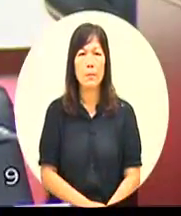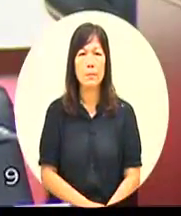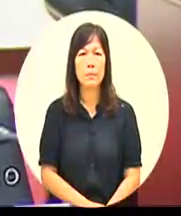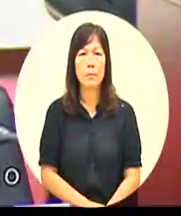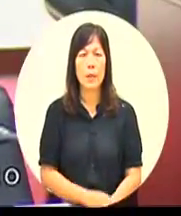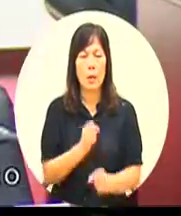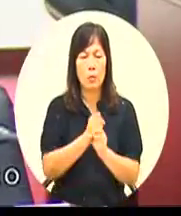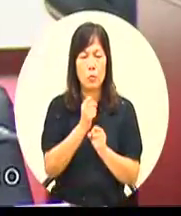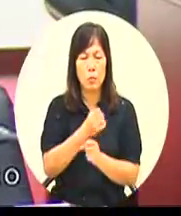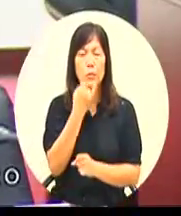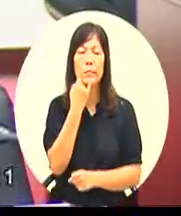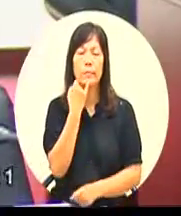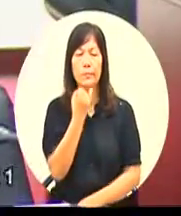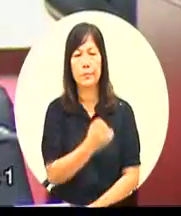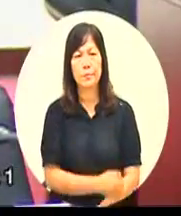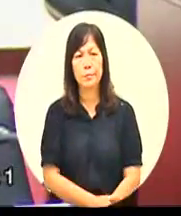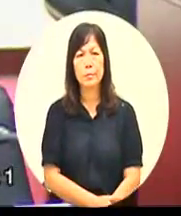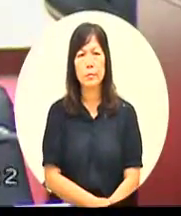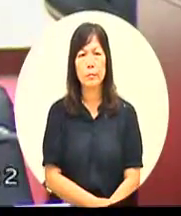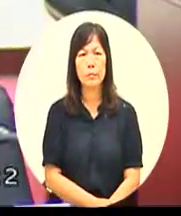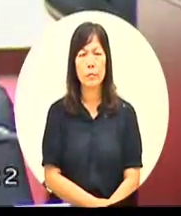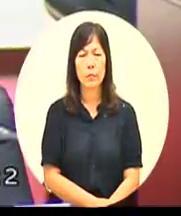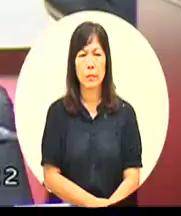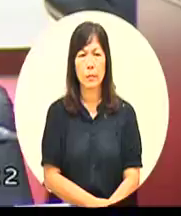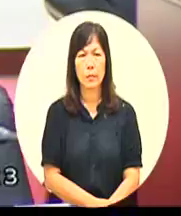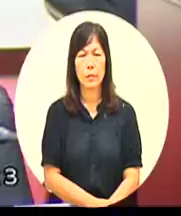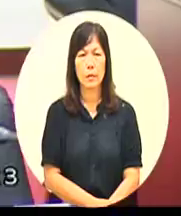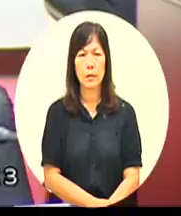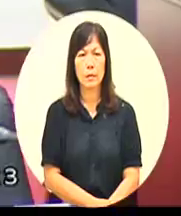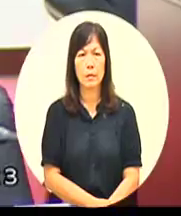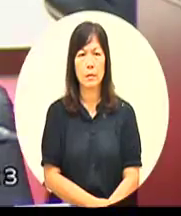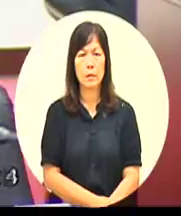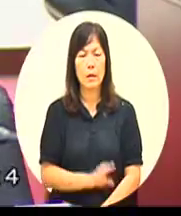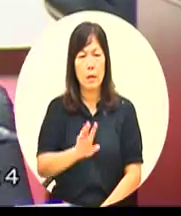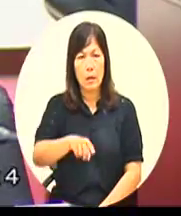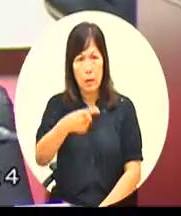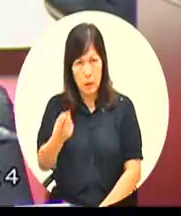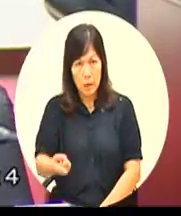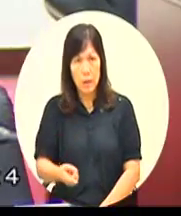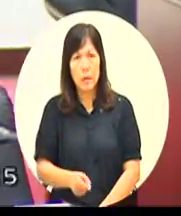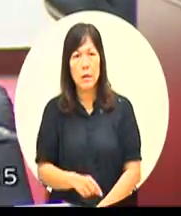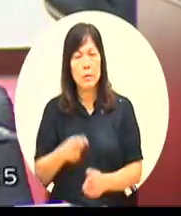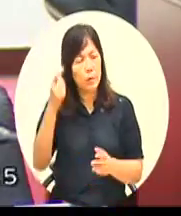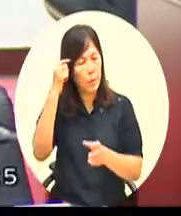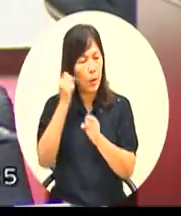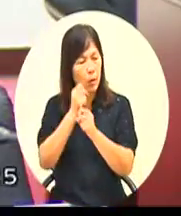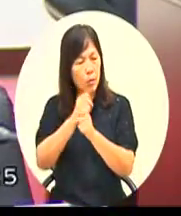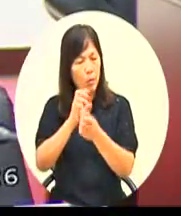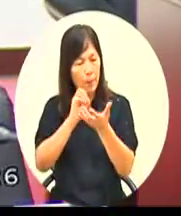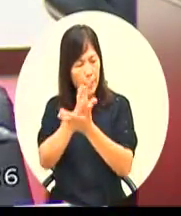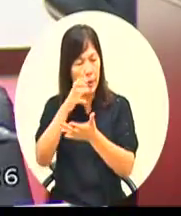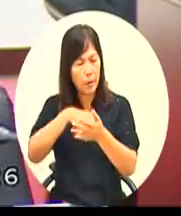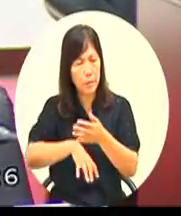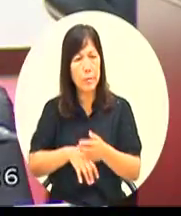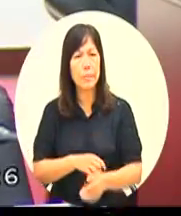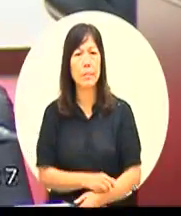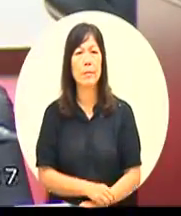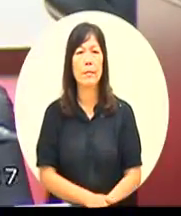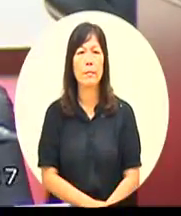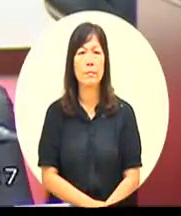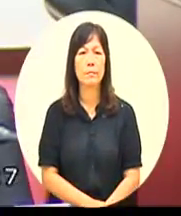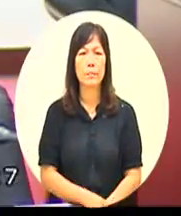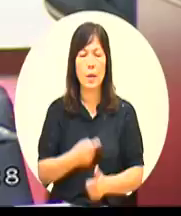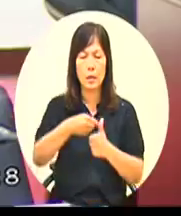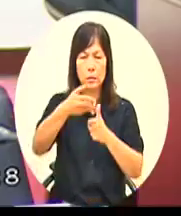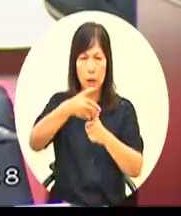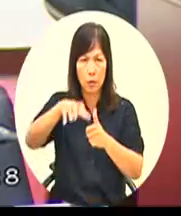作为啦哈。那下来我想我们的业务报告里头也一直教育局一